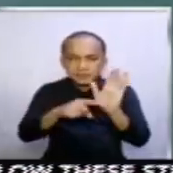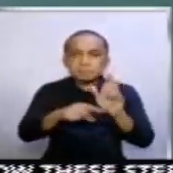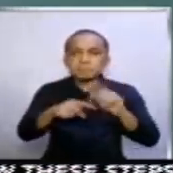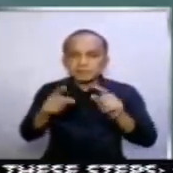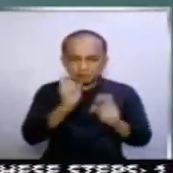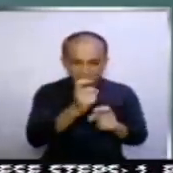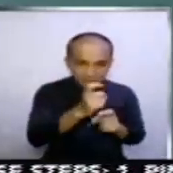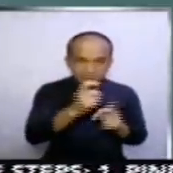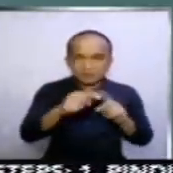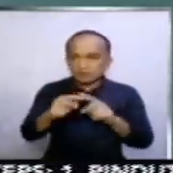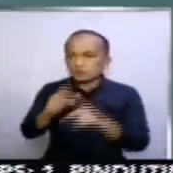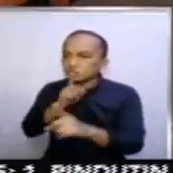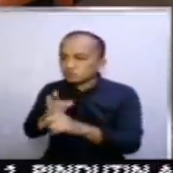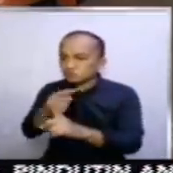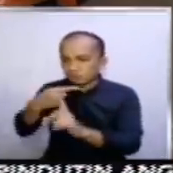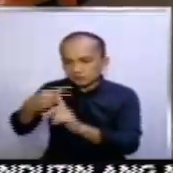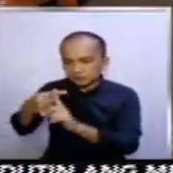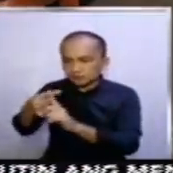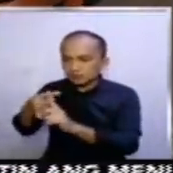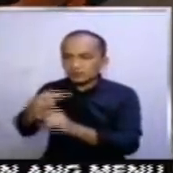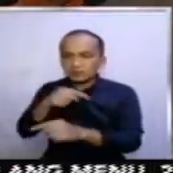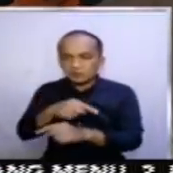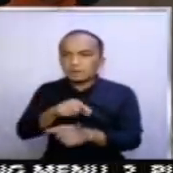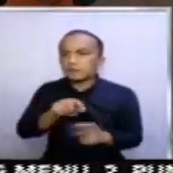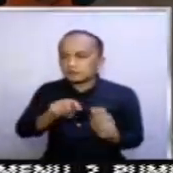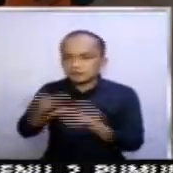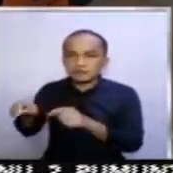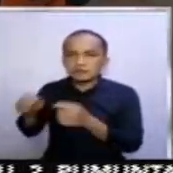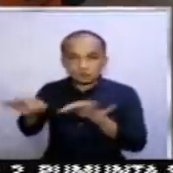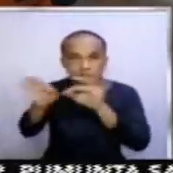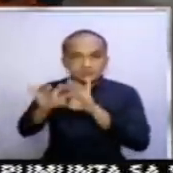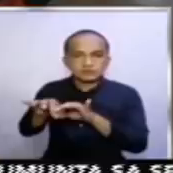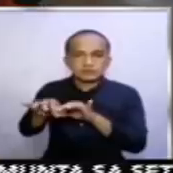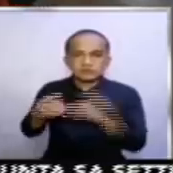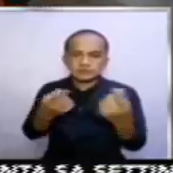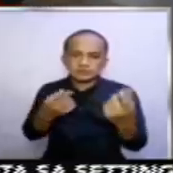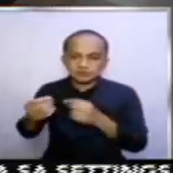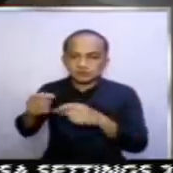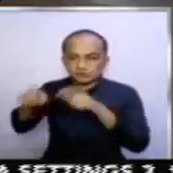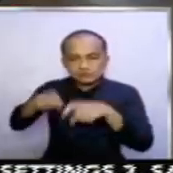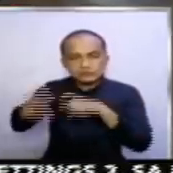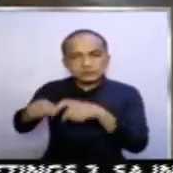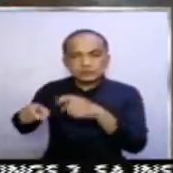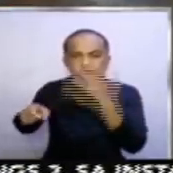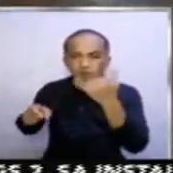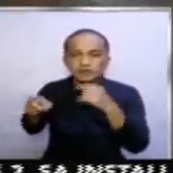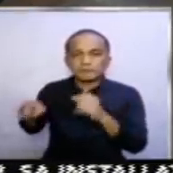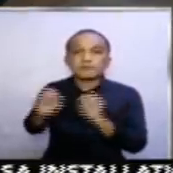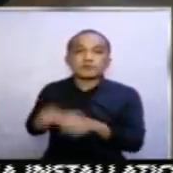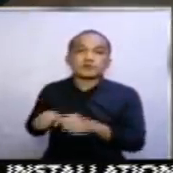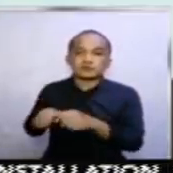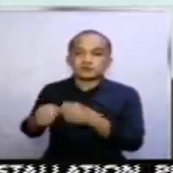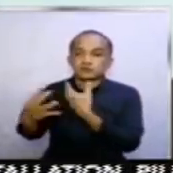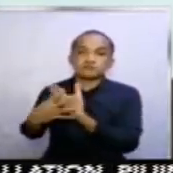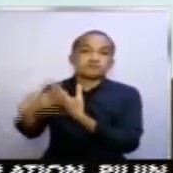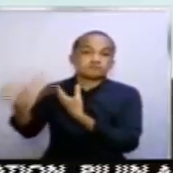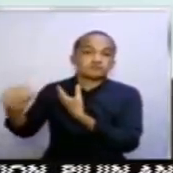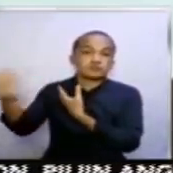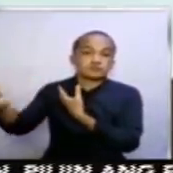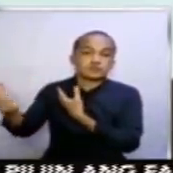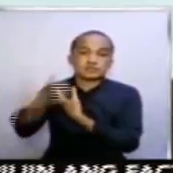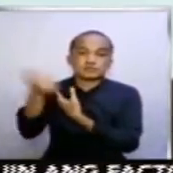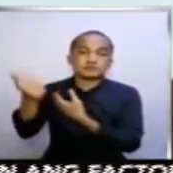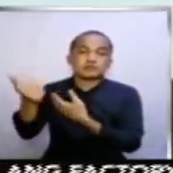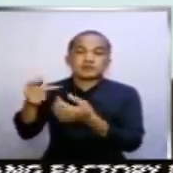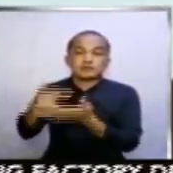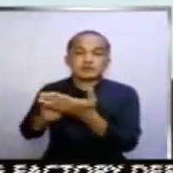mga magpopositibo rito. Importante daw ang ginawang testing dito dahil maaring gayahin ito sa ibang parte ng lungsod. Pag-uusapan